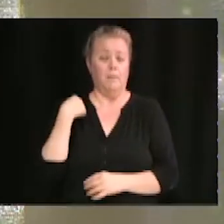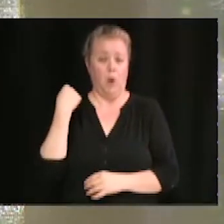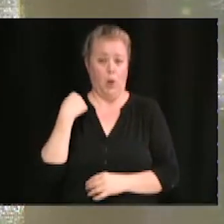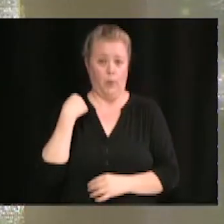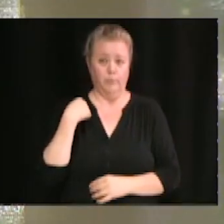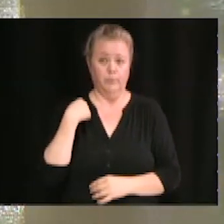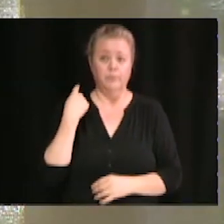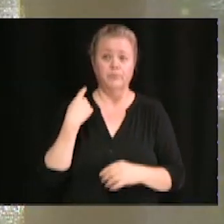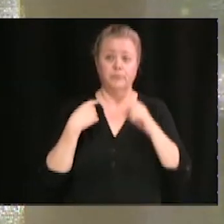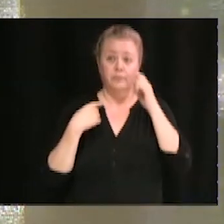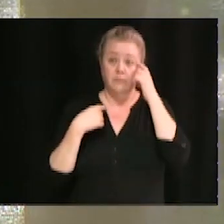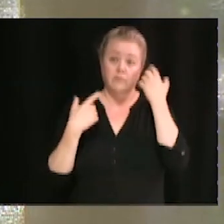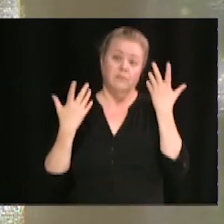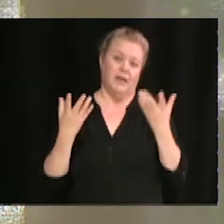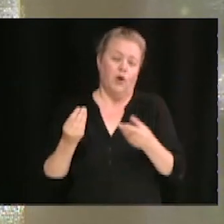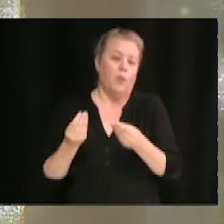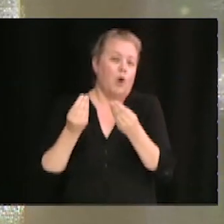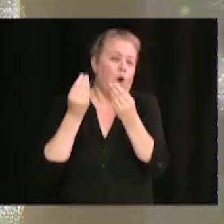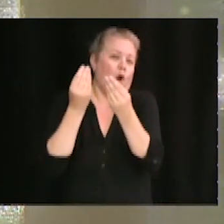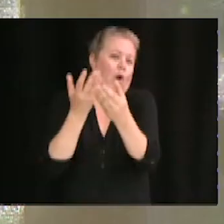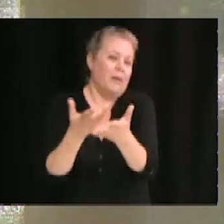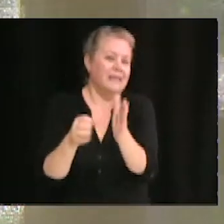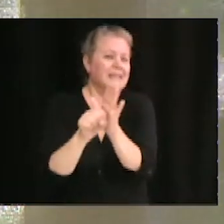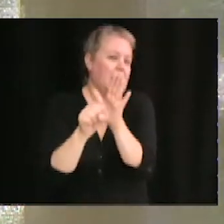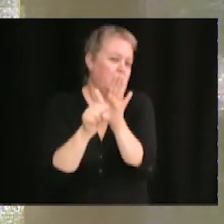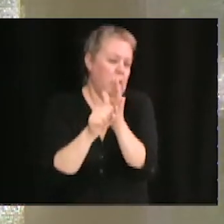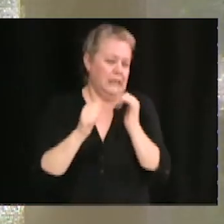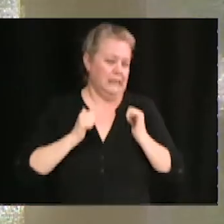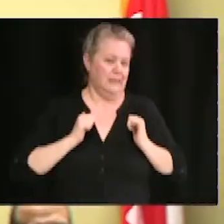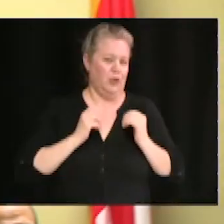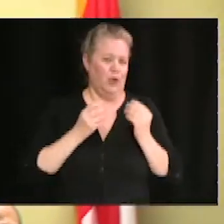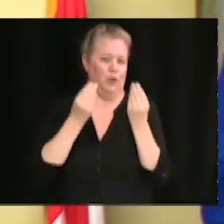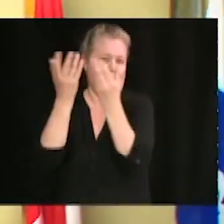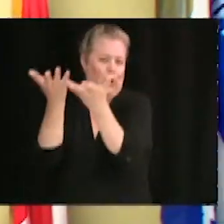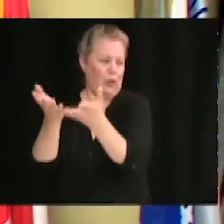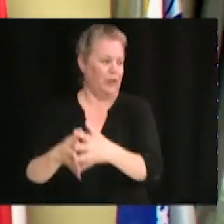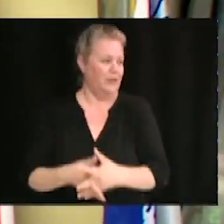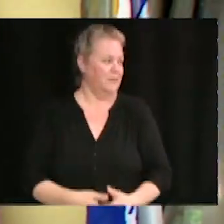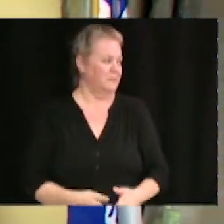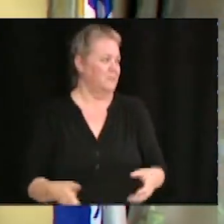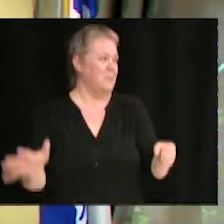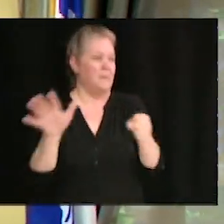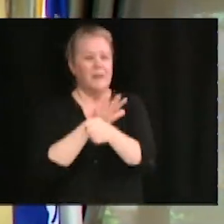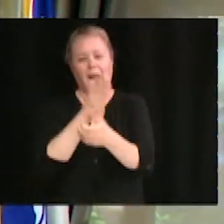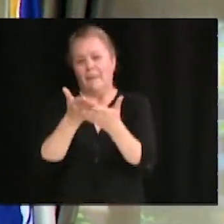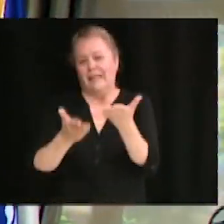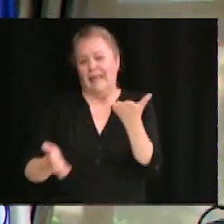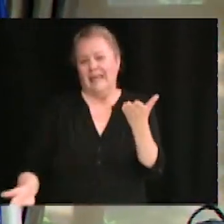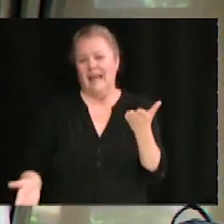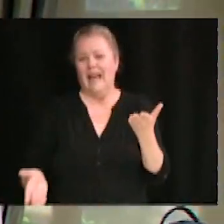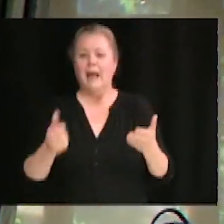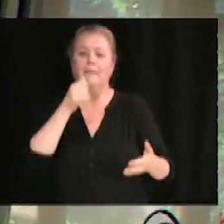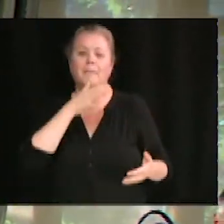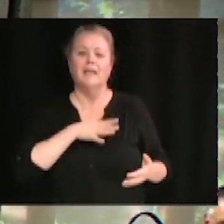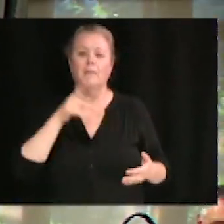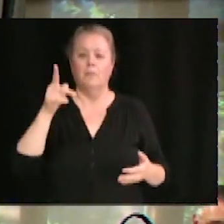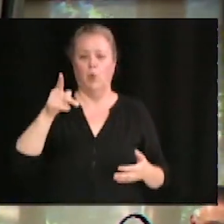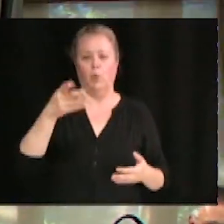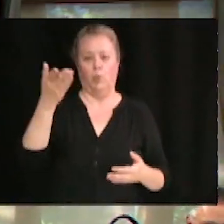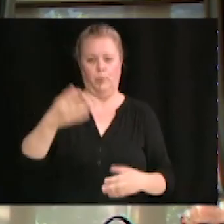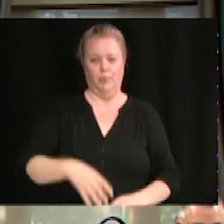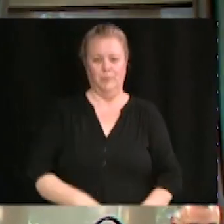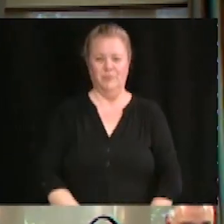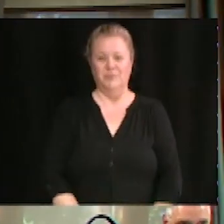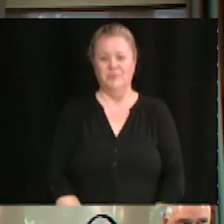je vous invite, on va remettre symboliquement et moins symboliquement ce sac à dos rempli de fournitures scolaires, peut-être, à Mme Croteau, qui va passer les